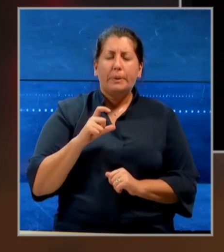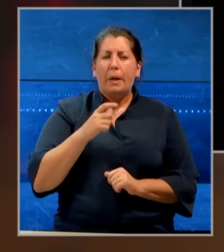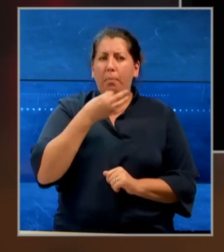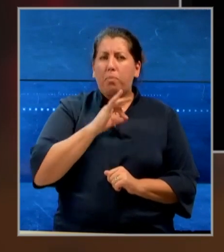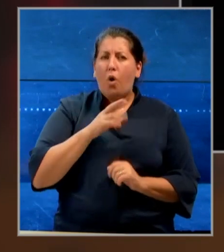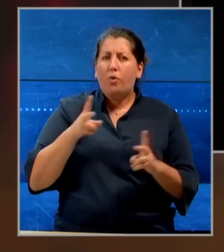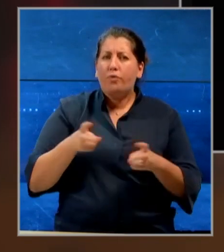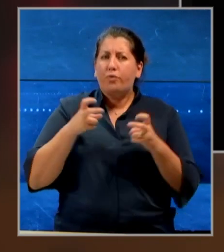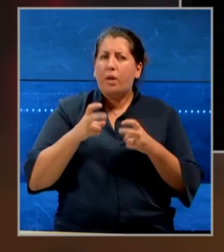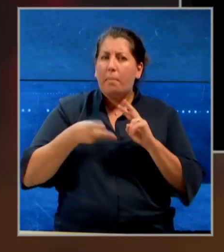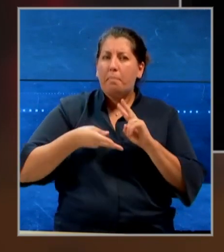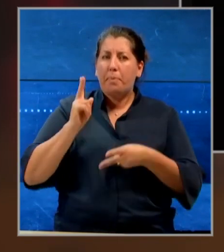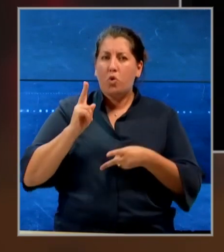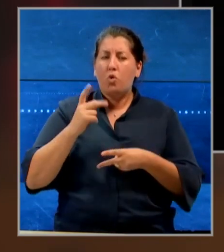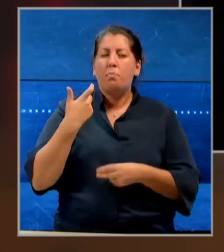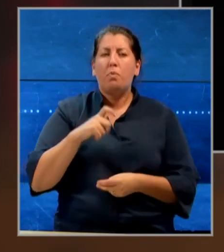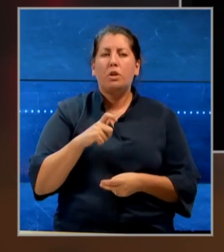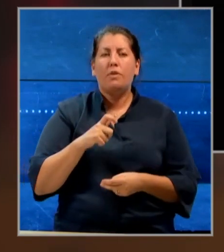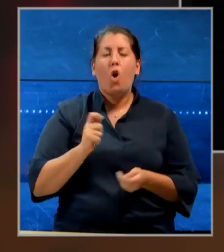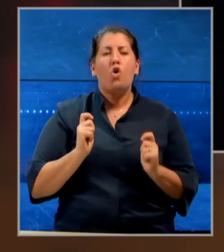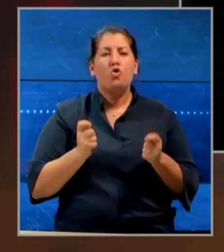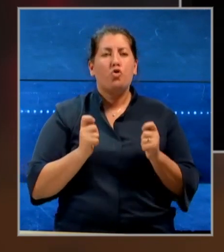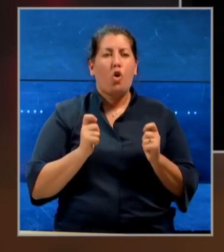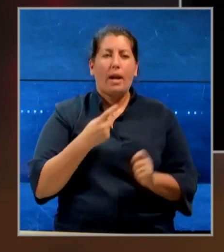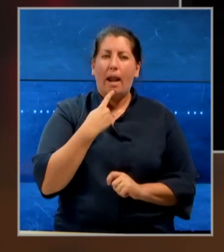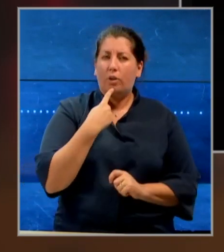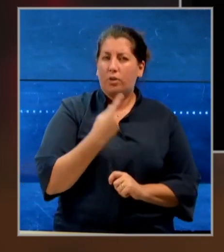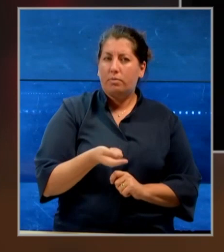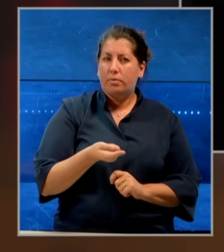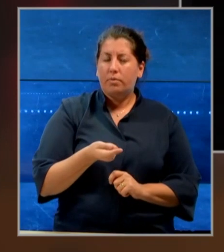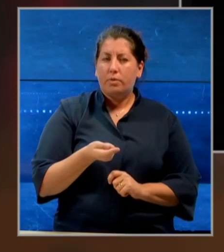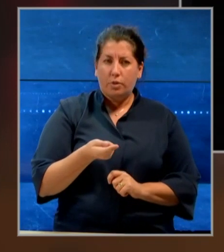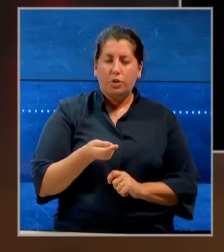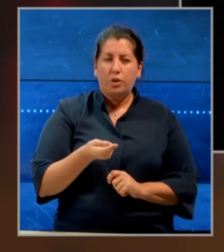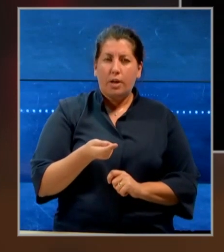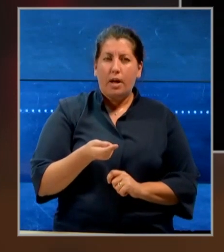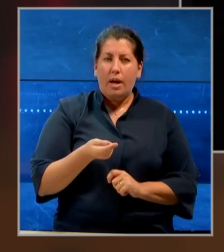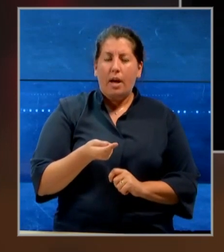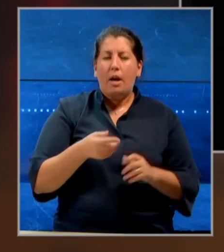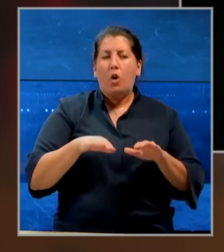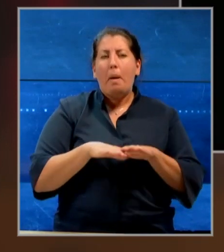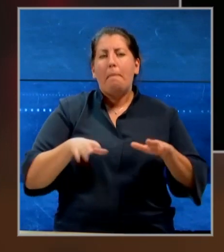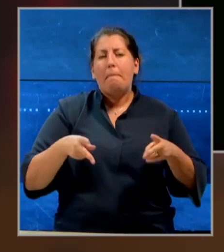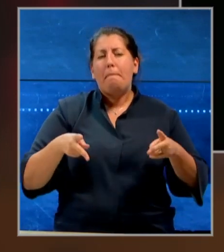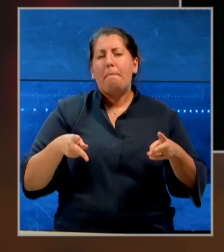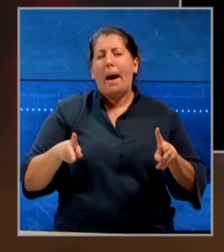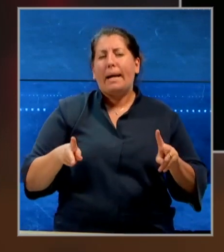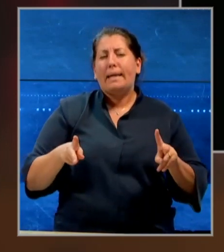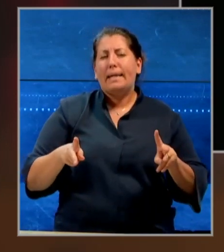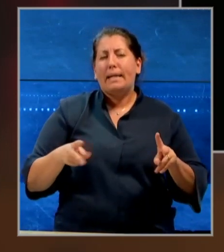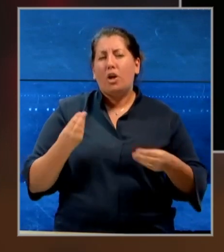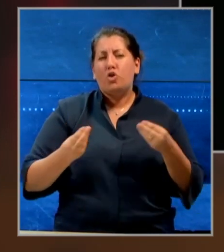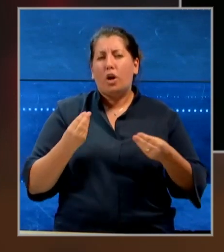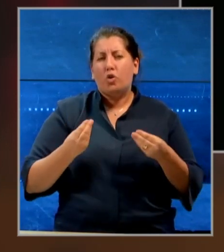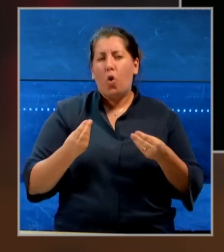anche, vabbè, i giornali ovviamente lo dicono, anche dell'allenatore che si può giocare la panchina, però può essere, diciamo, anche la squadra può